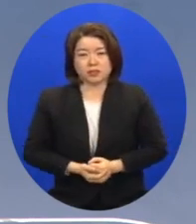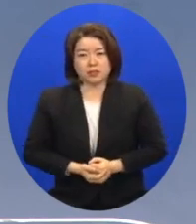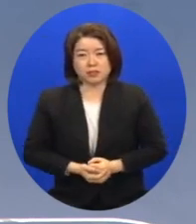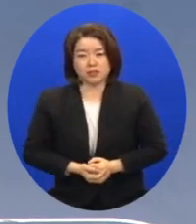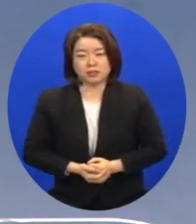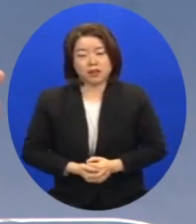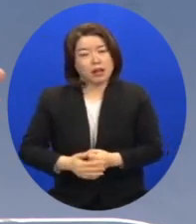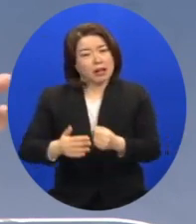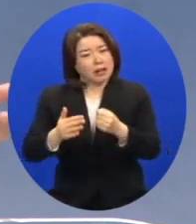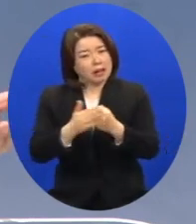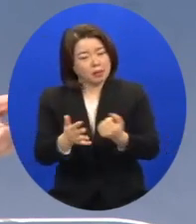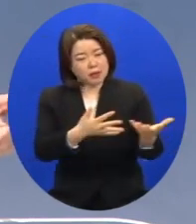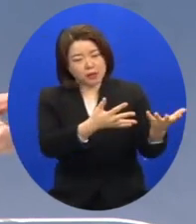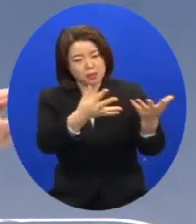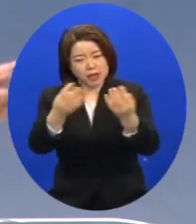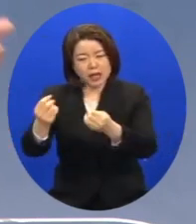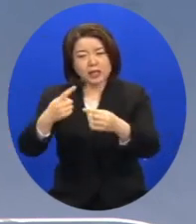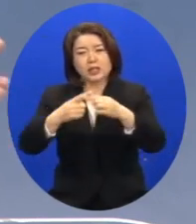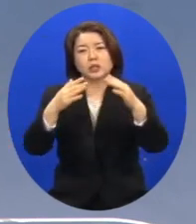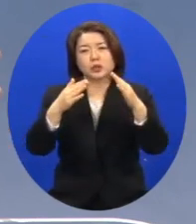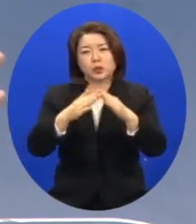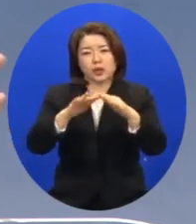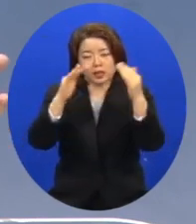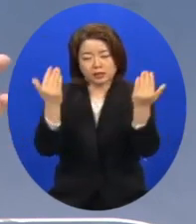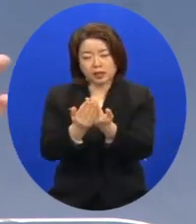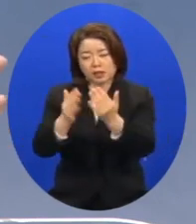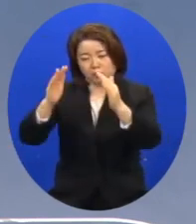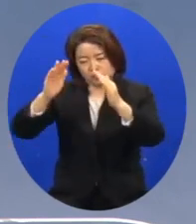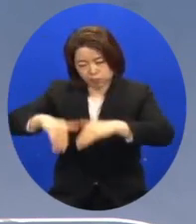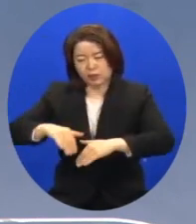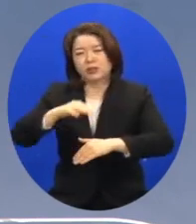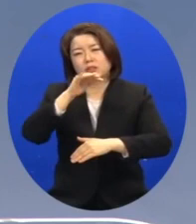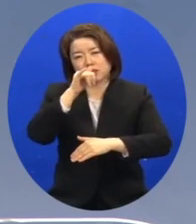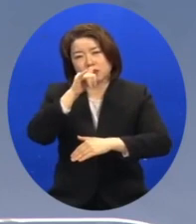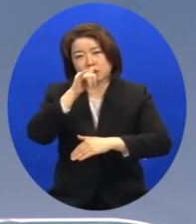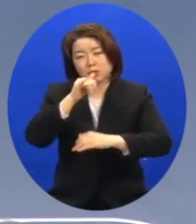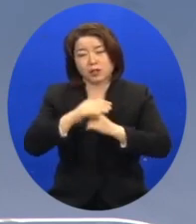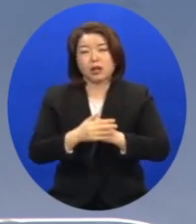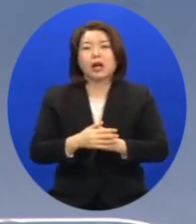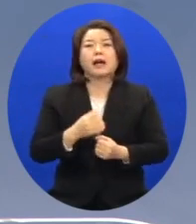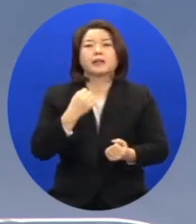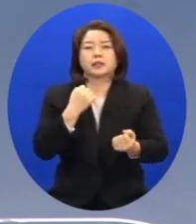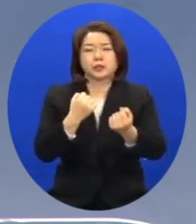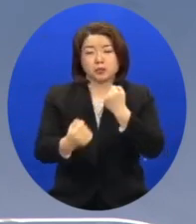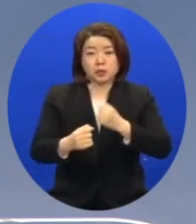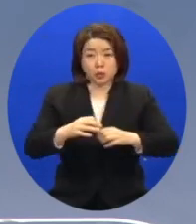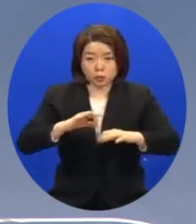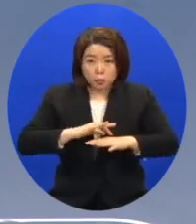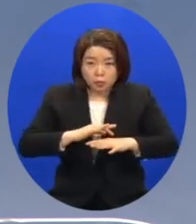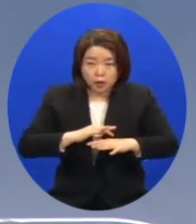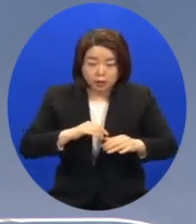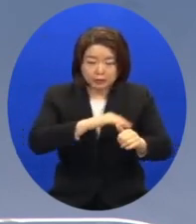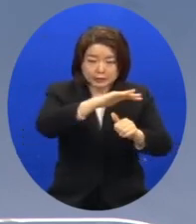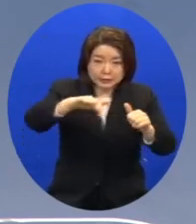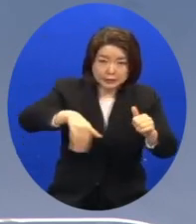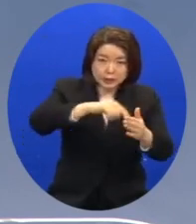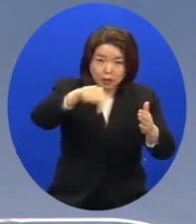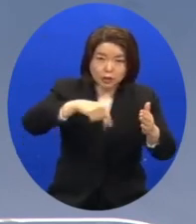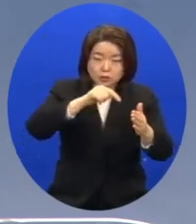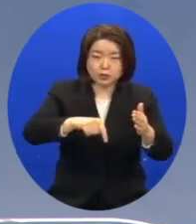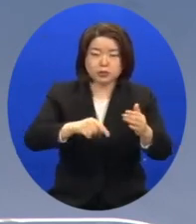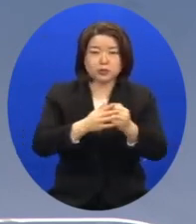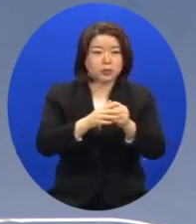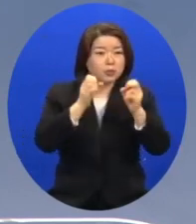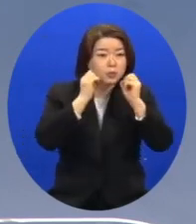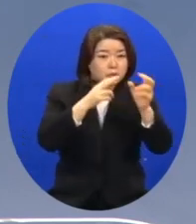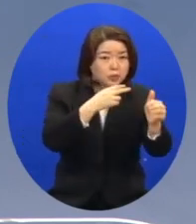그래서 많은 교회가 결국은 다 무너졌습니다 그런데 참 놀랍죠 그런 상황에서 선교사도